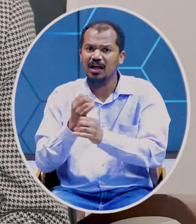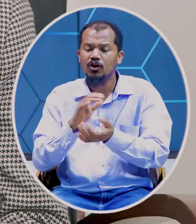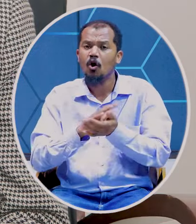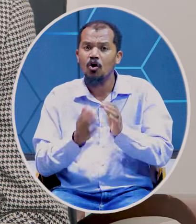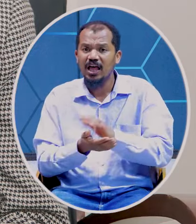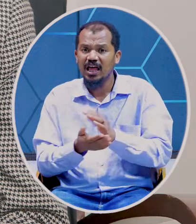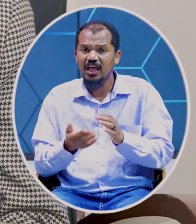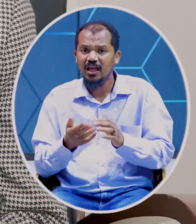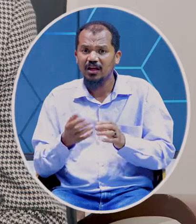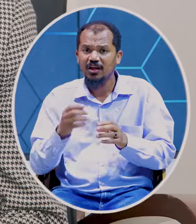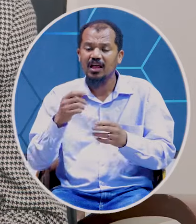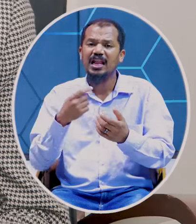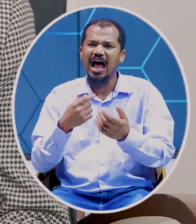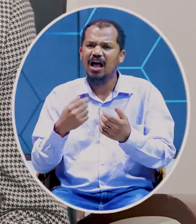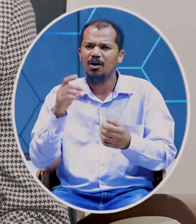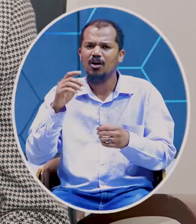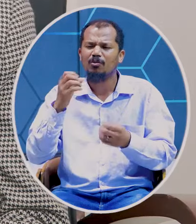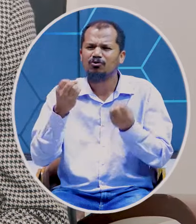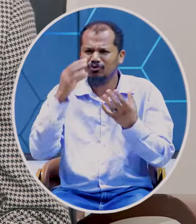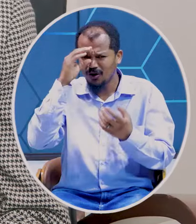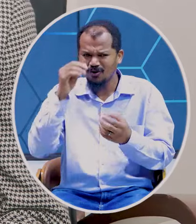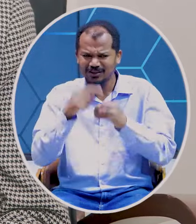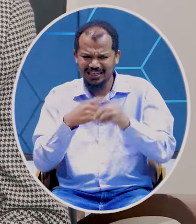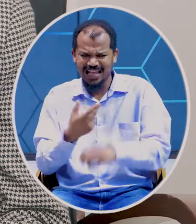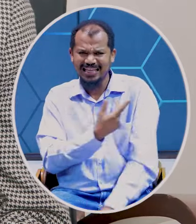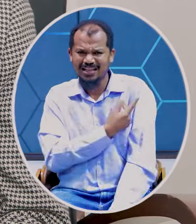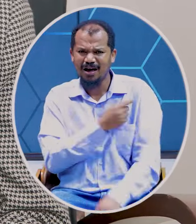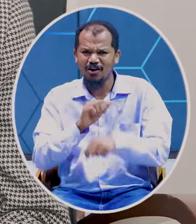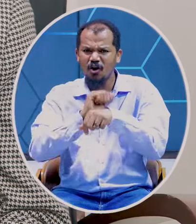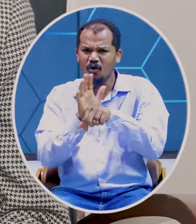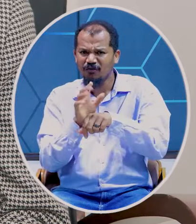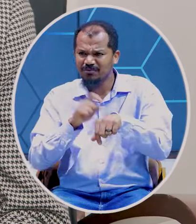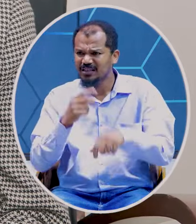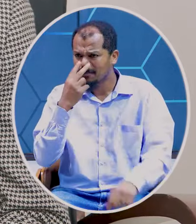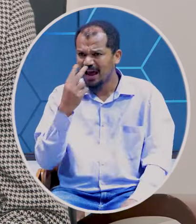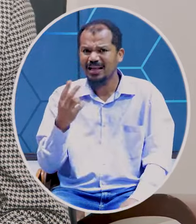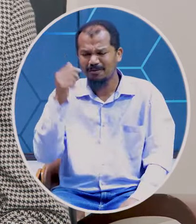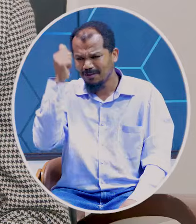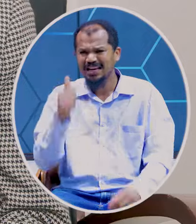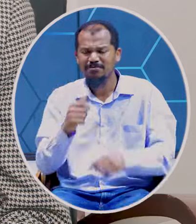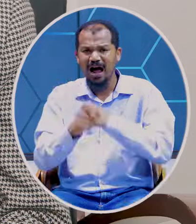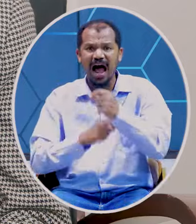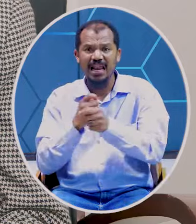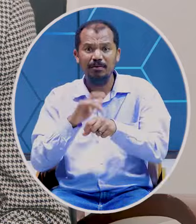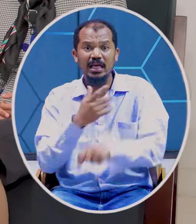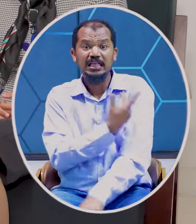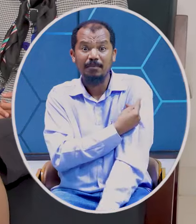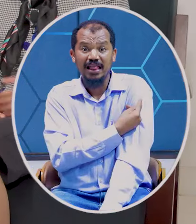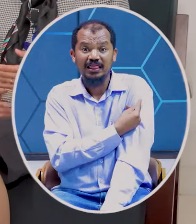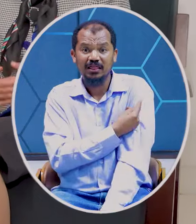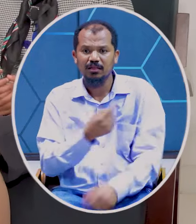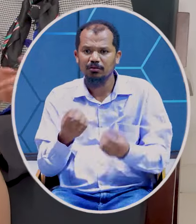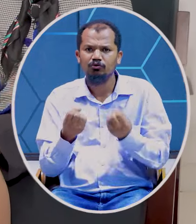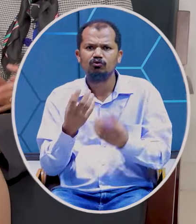አቀፍ የሆነ ኮንስፓይሬሲ አለው። ብዙ ሰው ስለ ክትባት የኮቪድም ጊዜ ያየነው ነው። የትም ዓለም ላይ ክትባት ላይ